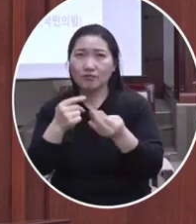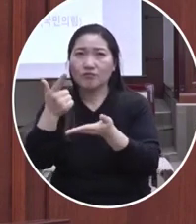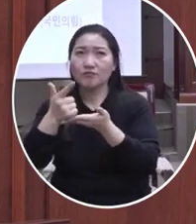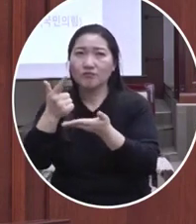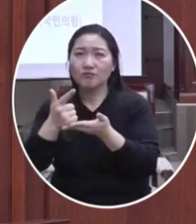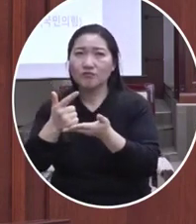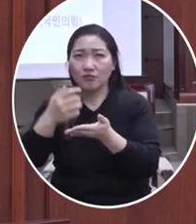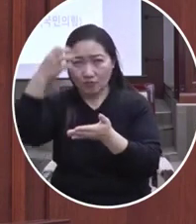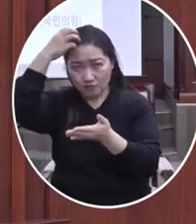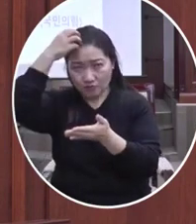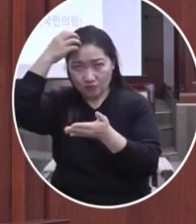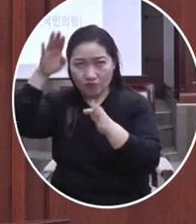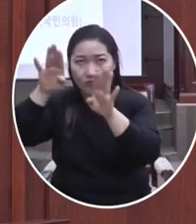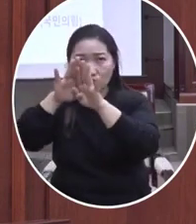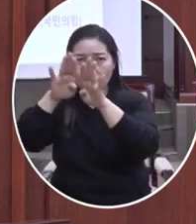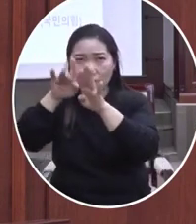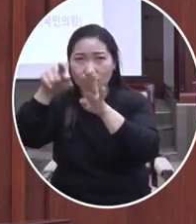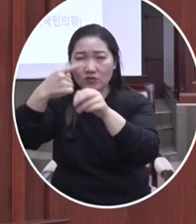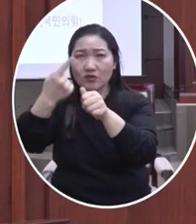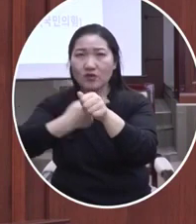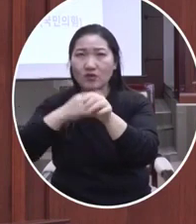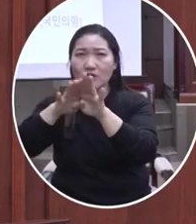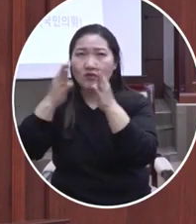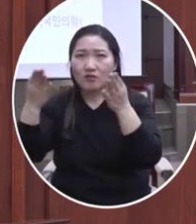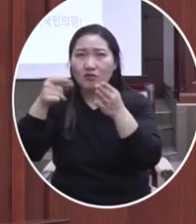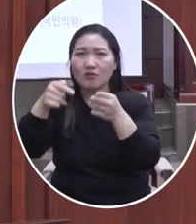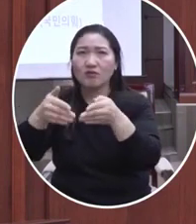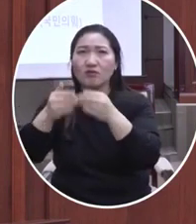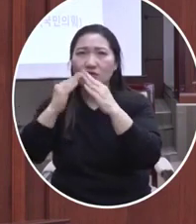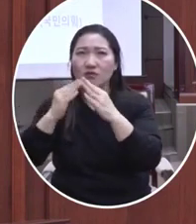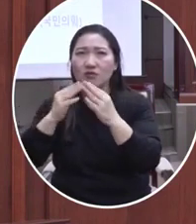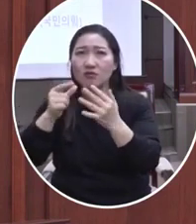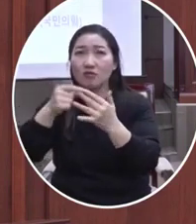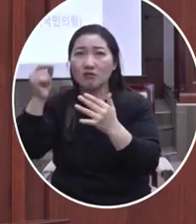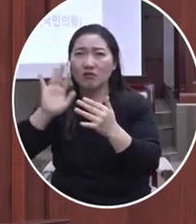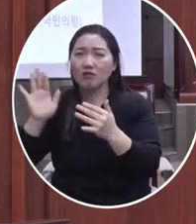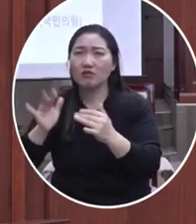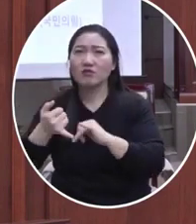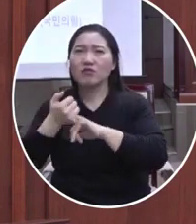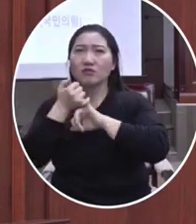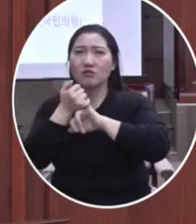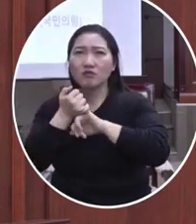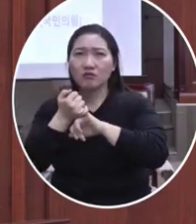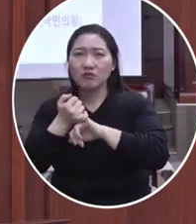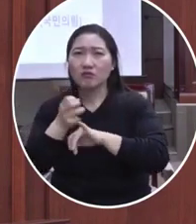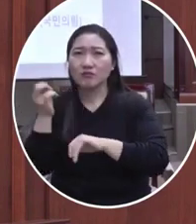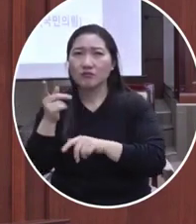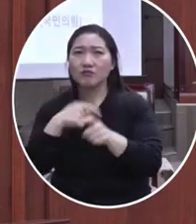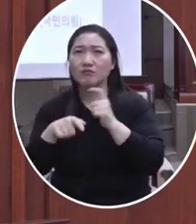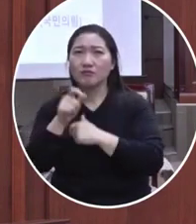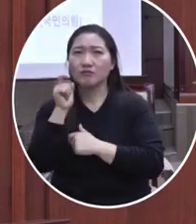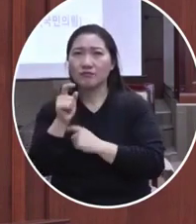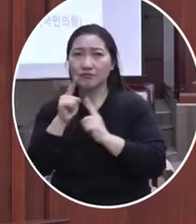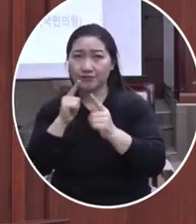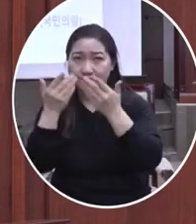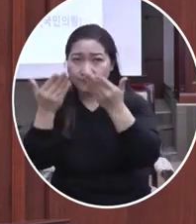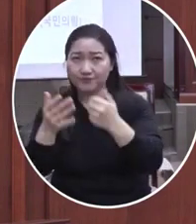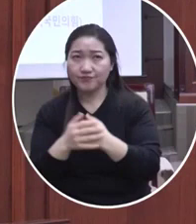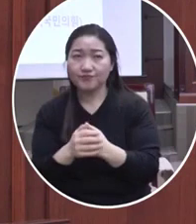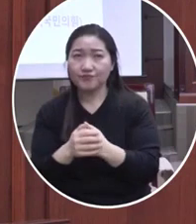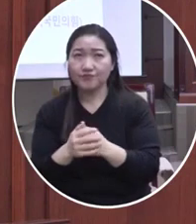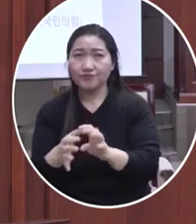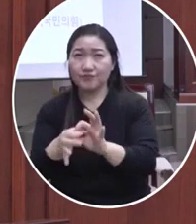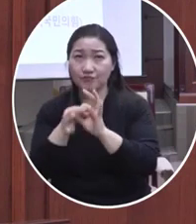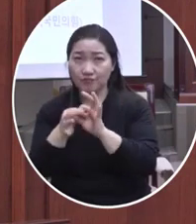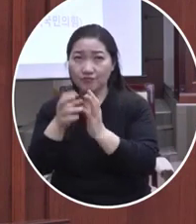많은 노원구에서 옥상 출입문 자동 개폐 장치 설치는 선택이 아니라 필수라는 점을 다시 한번 강조해서